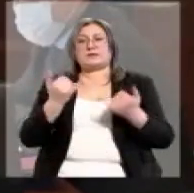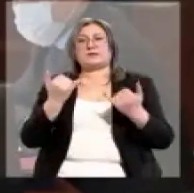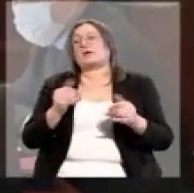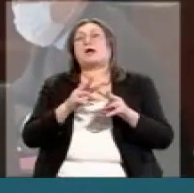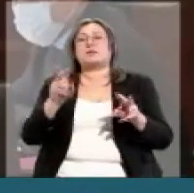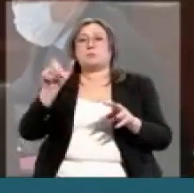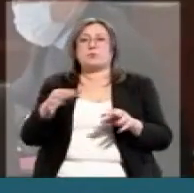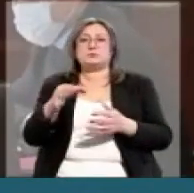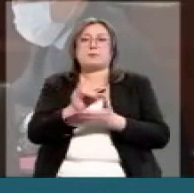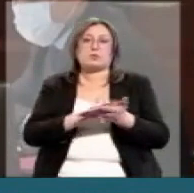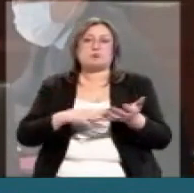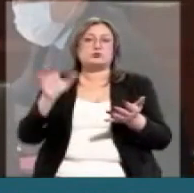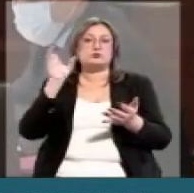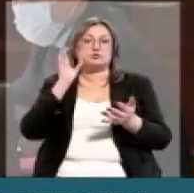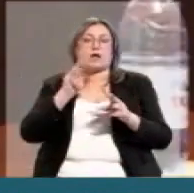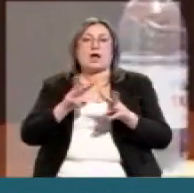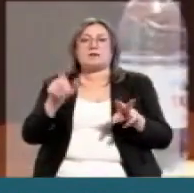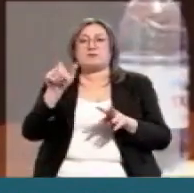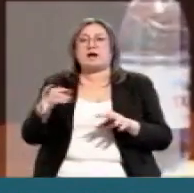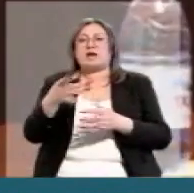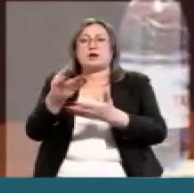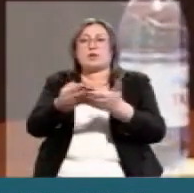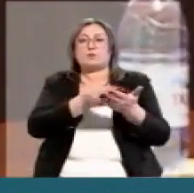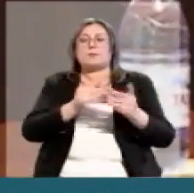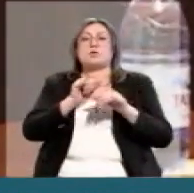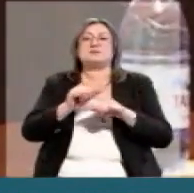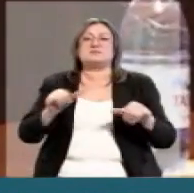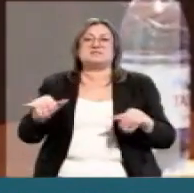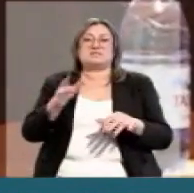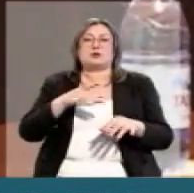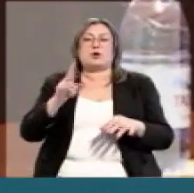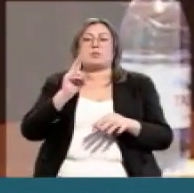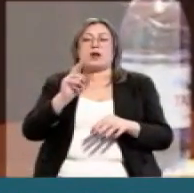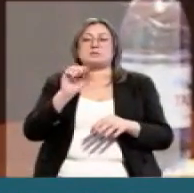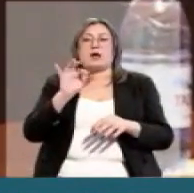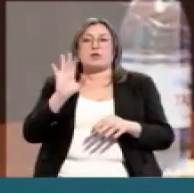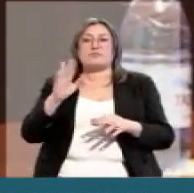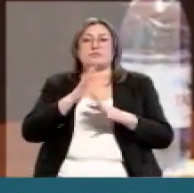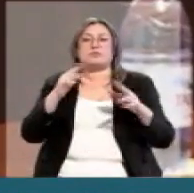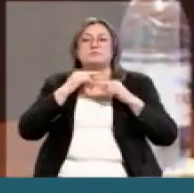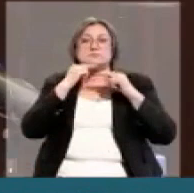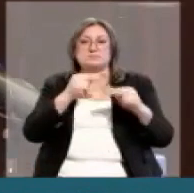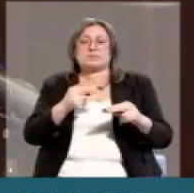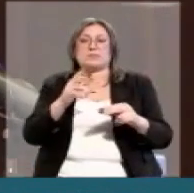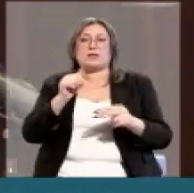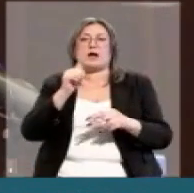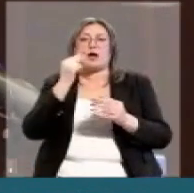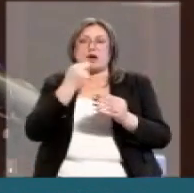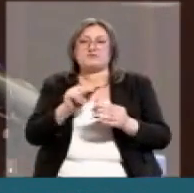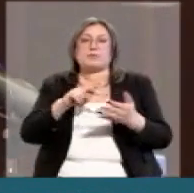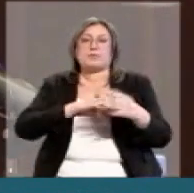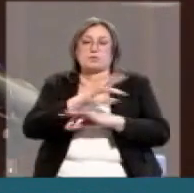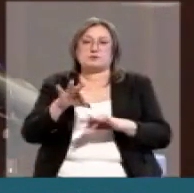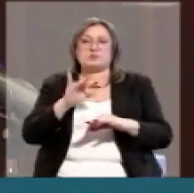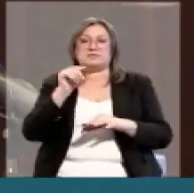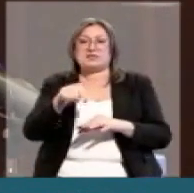Сегодня аким области продолжил заслушивать акимов регионов по развитию территорий. Кумар Аксакалов акцентировал особое внимание на качестве